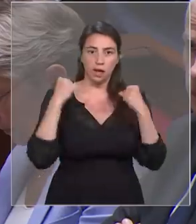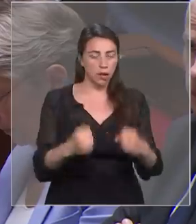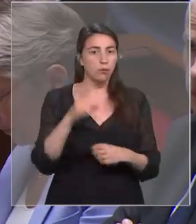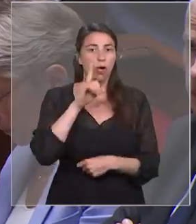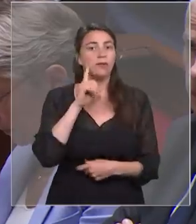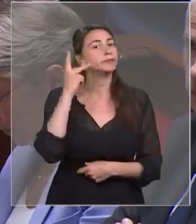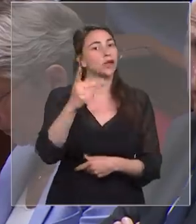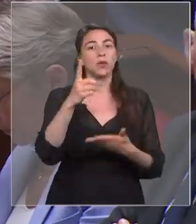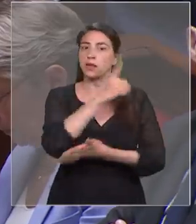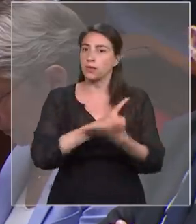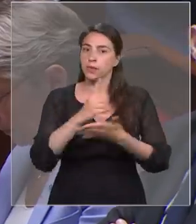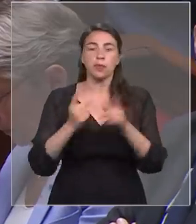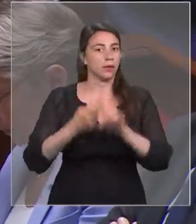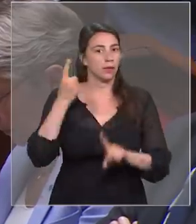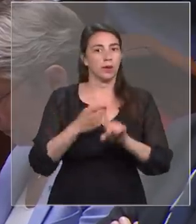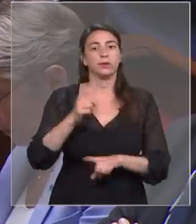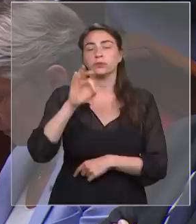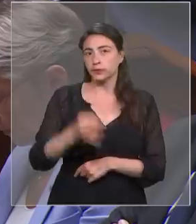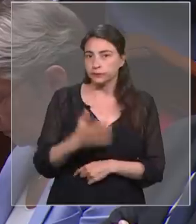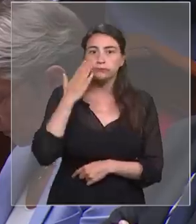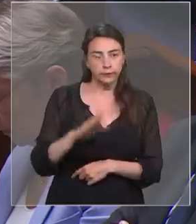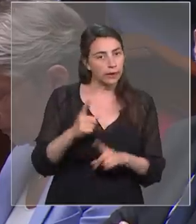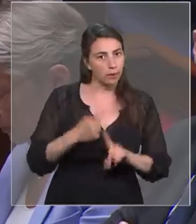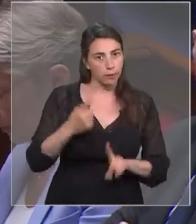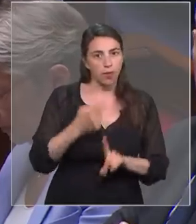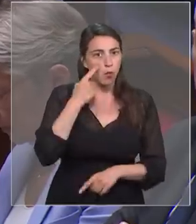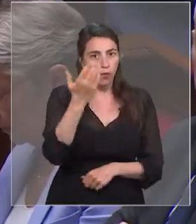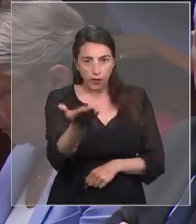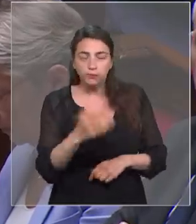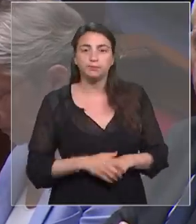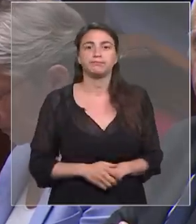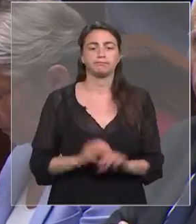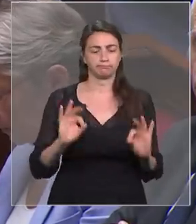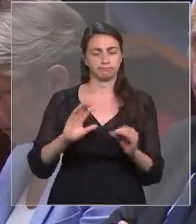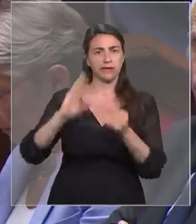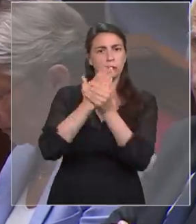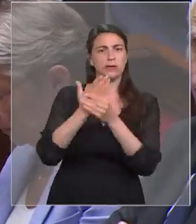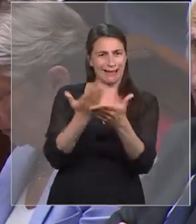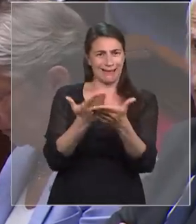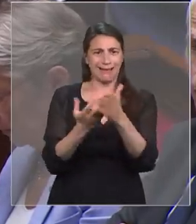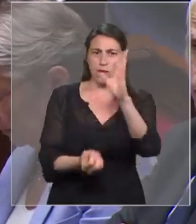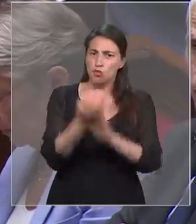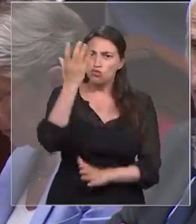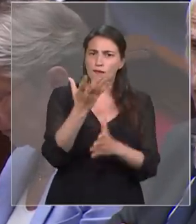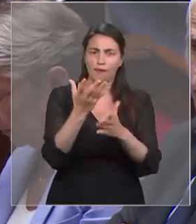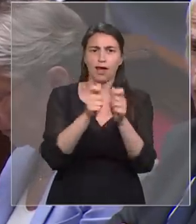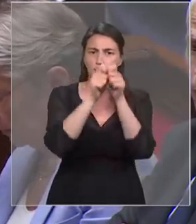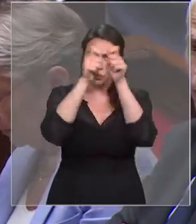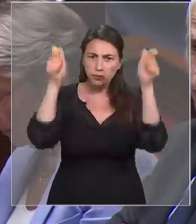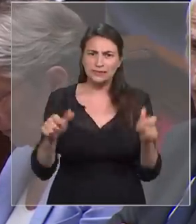même si je sais qu'il n'est pas spécifiquement dans votre circonscription. Le dossier auquel vous faites référence, la nouvelle usine à Liffray, était un